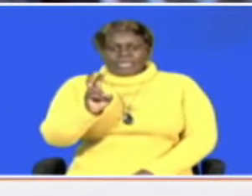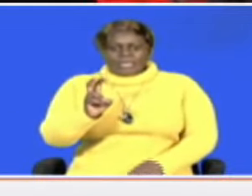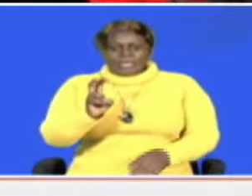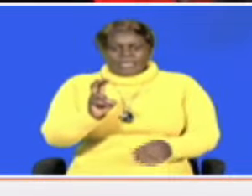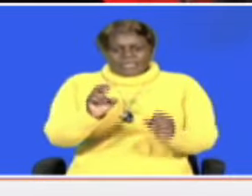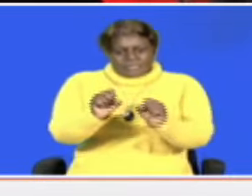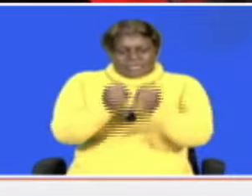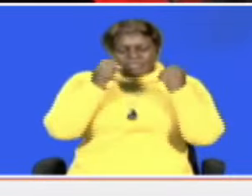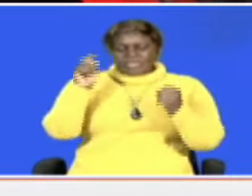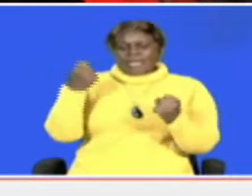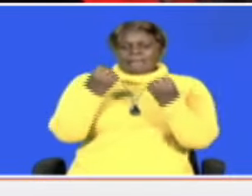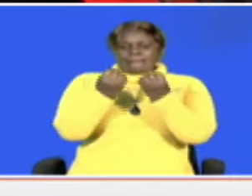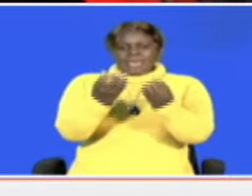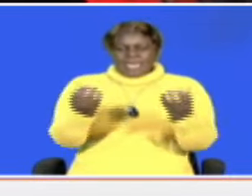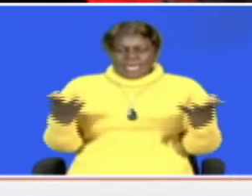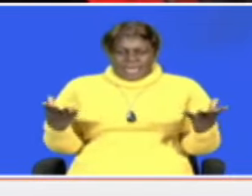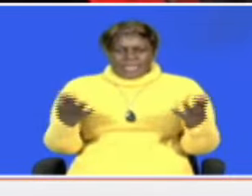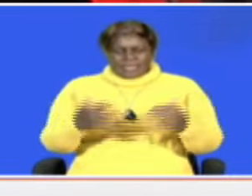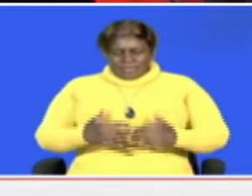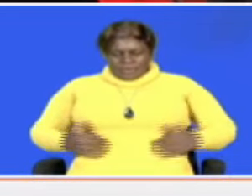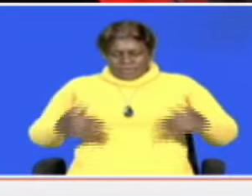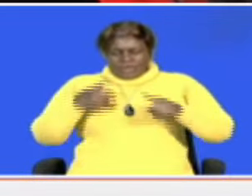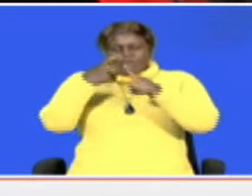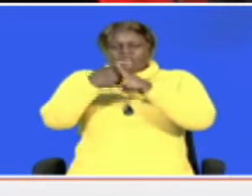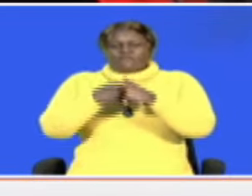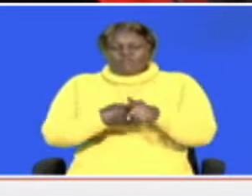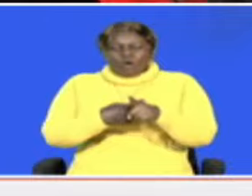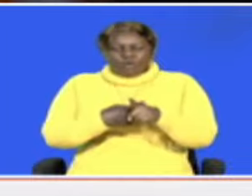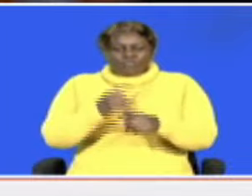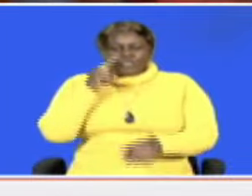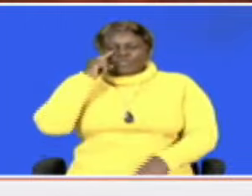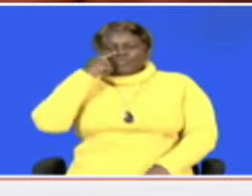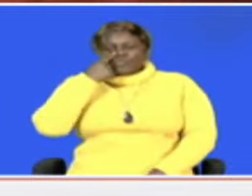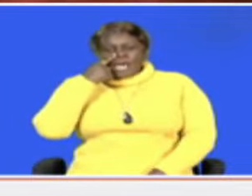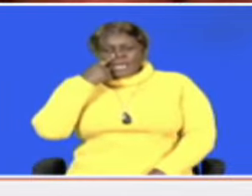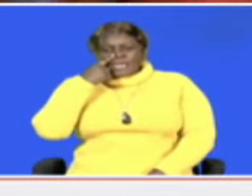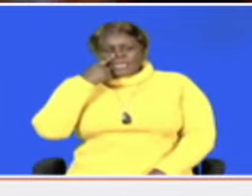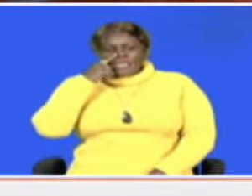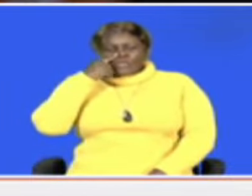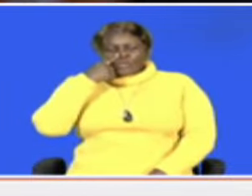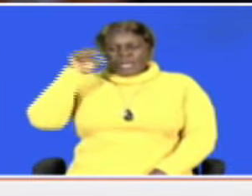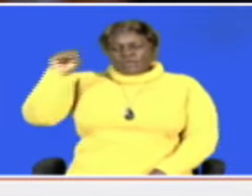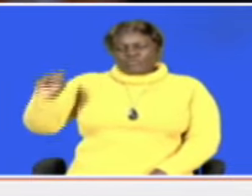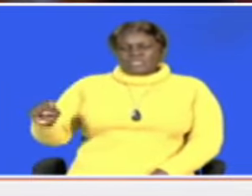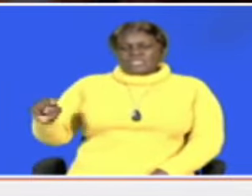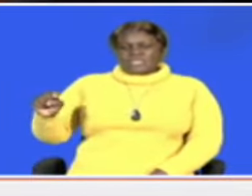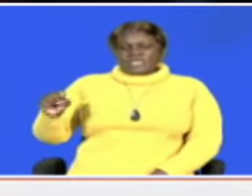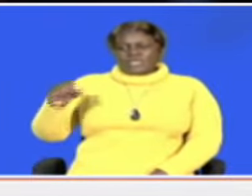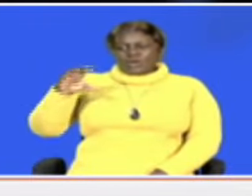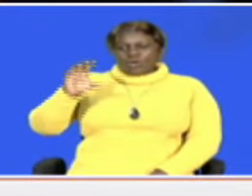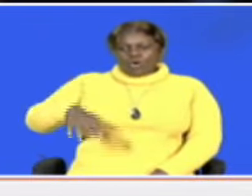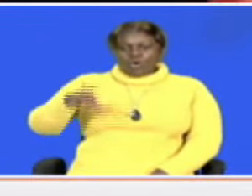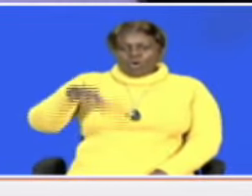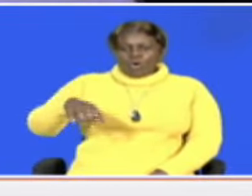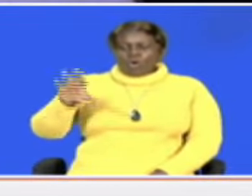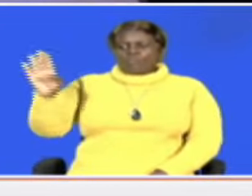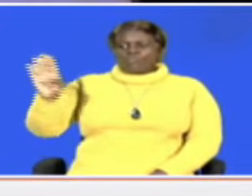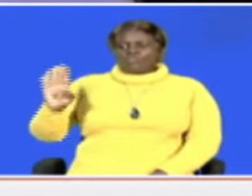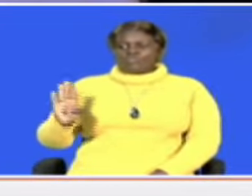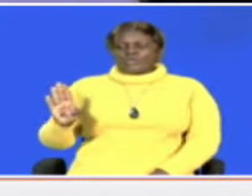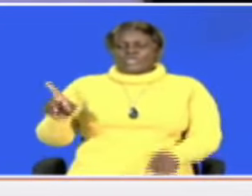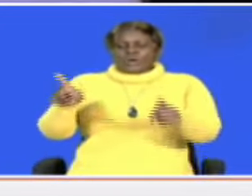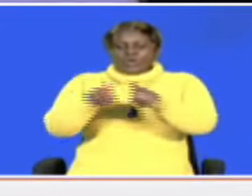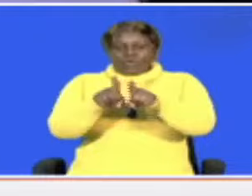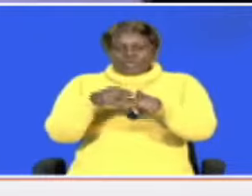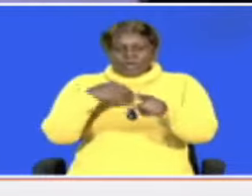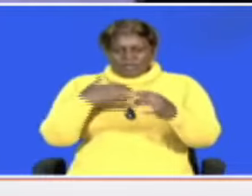Kenya. Wengi wa wakimbizi wakitokea nchi ya Sudan, Sudan Kusini, Kongo na Burundi. Pia